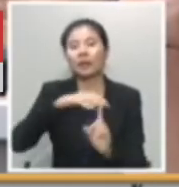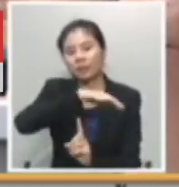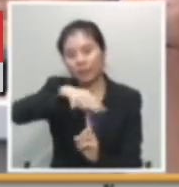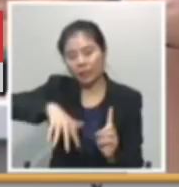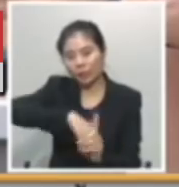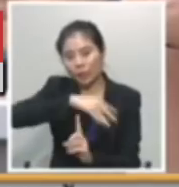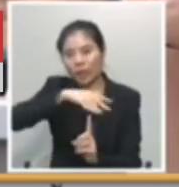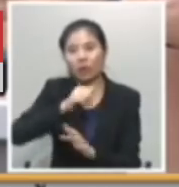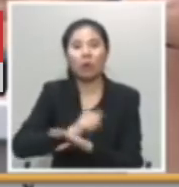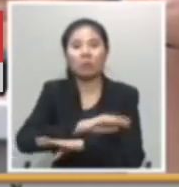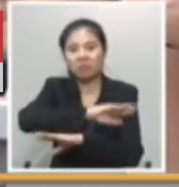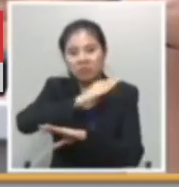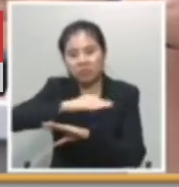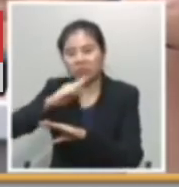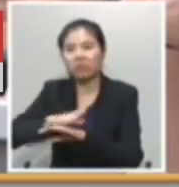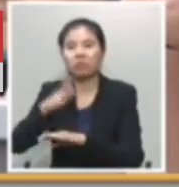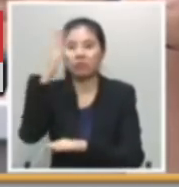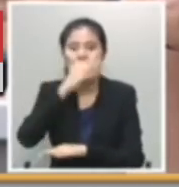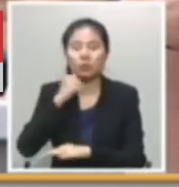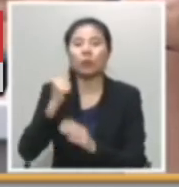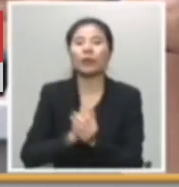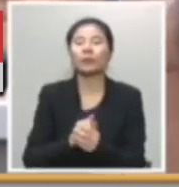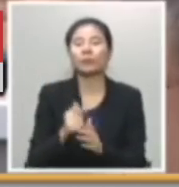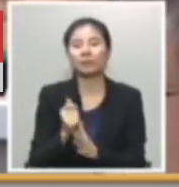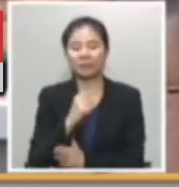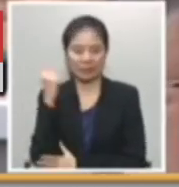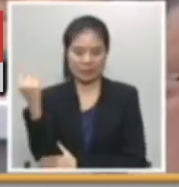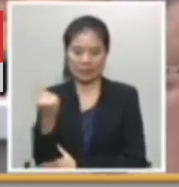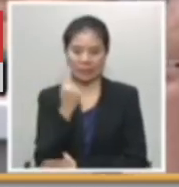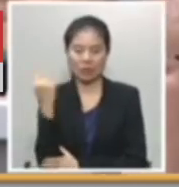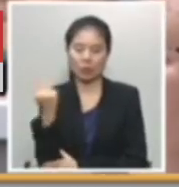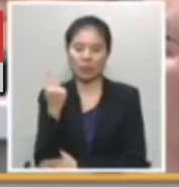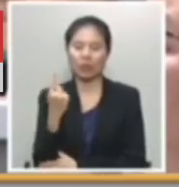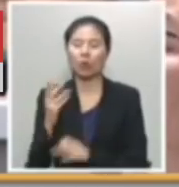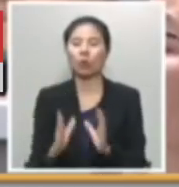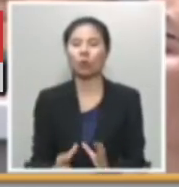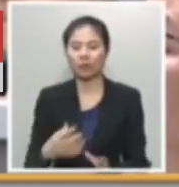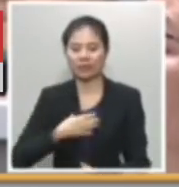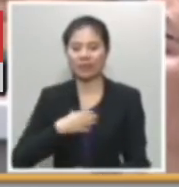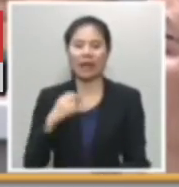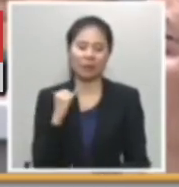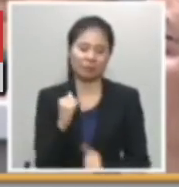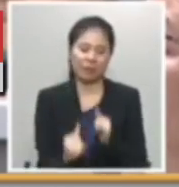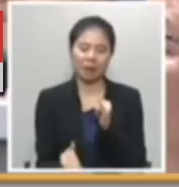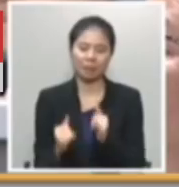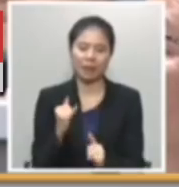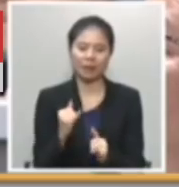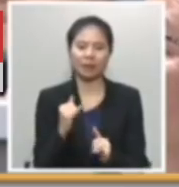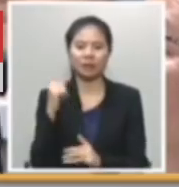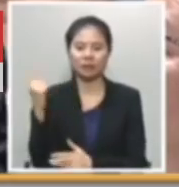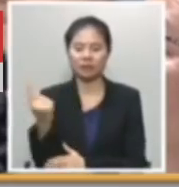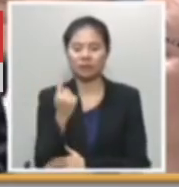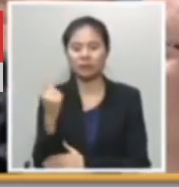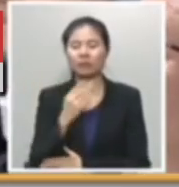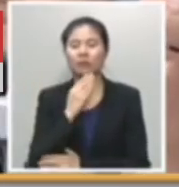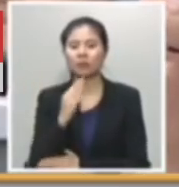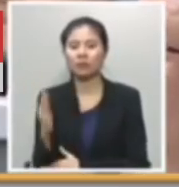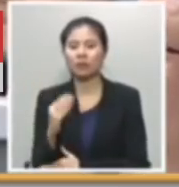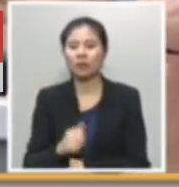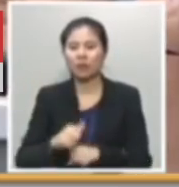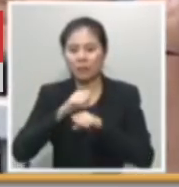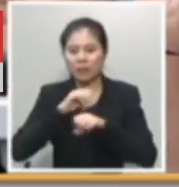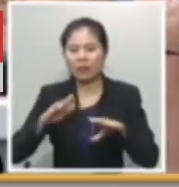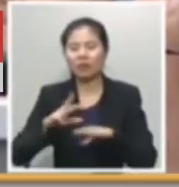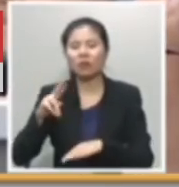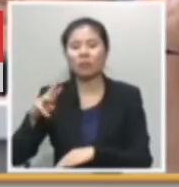Amazing Thailand Forever แปลว่าประเทศไทยเนี่ยมันมีความน่าทึ่งน่าท่องเที่ยวตลอดกาลไม่ใช่ประกาศลั่นตีคน